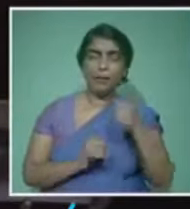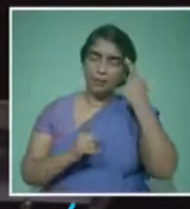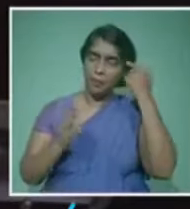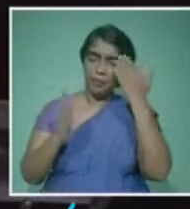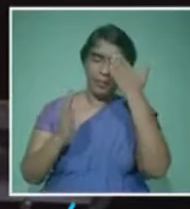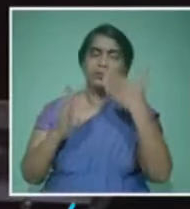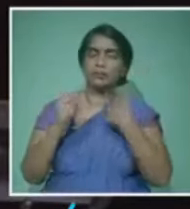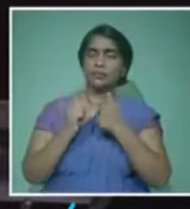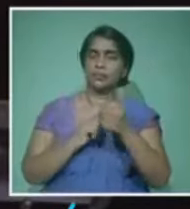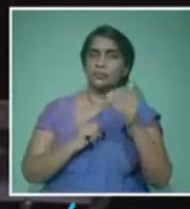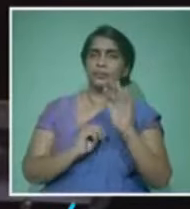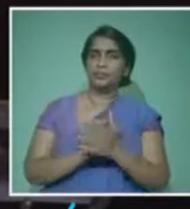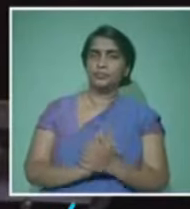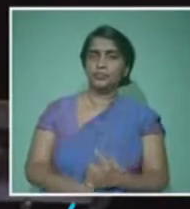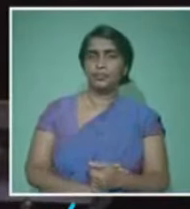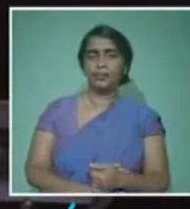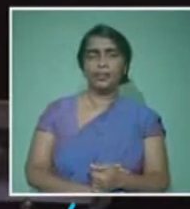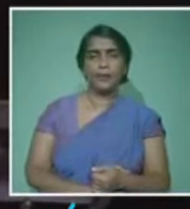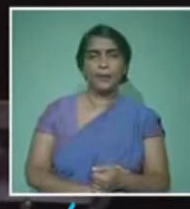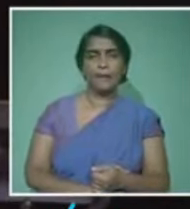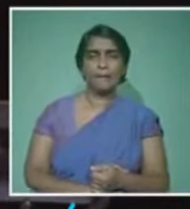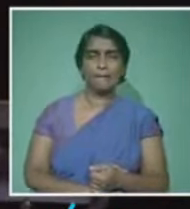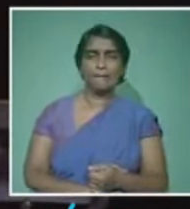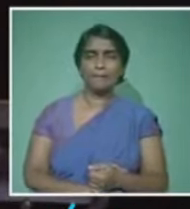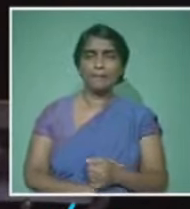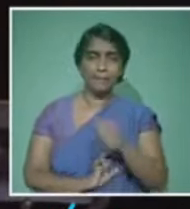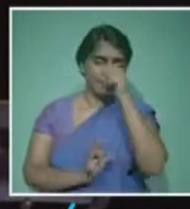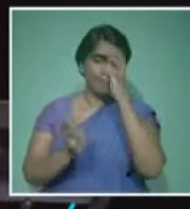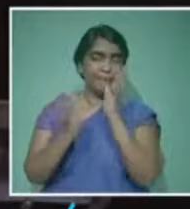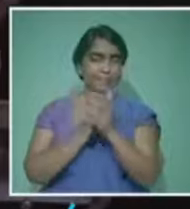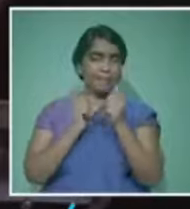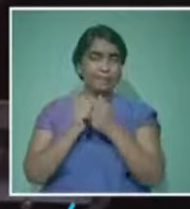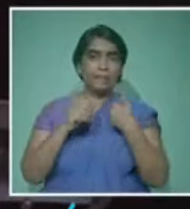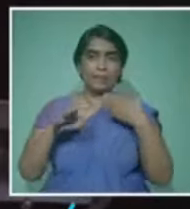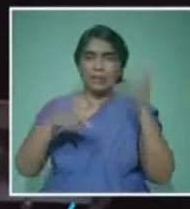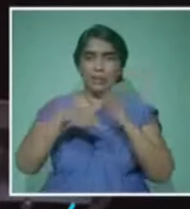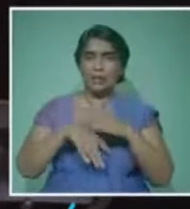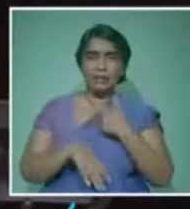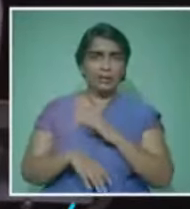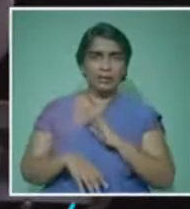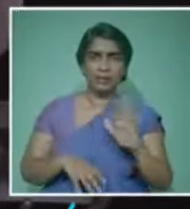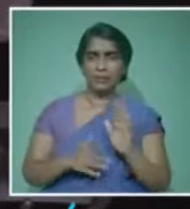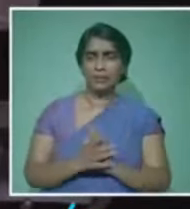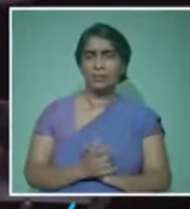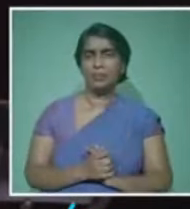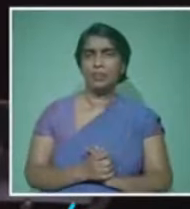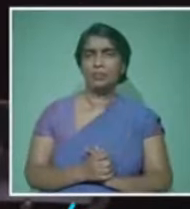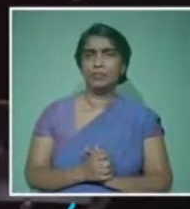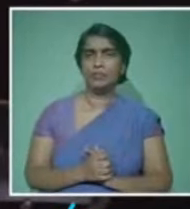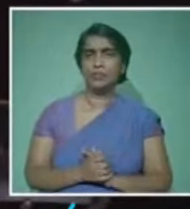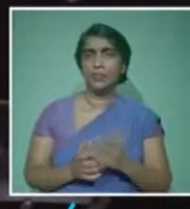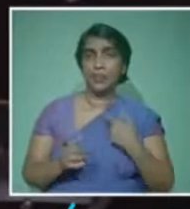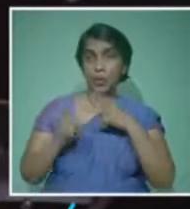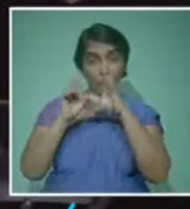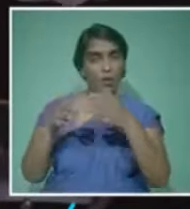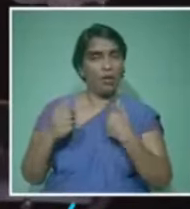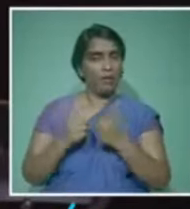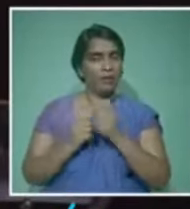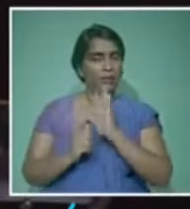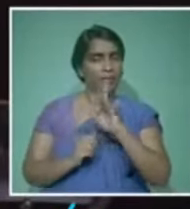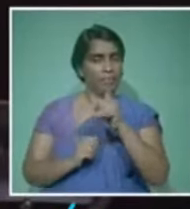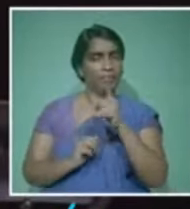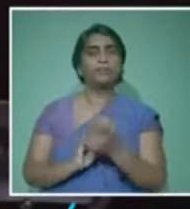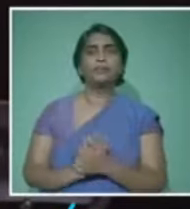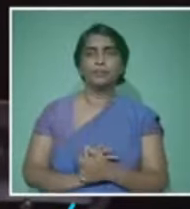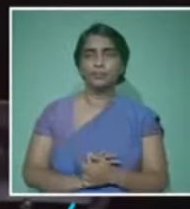ගන්න කියලා මම ඉල්ලනවා. පියවර ගන්න පුළුවන් ඔබතුමා මේ යෝජනාව ගෙනාවා. ඔක්කොල්ල කෑම වලට ගෑවිච්චාය නෙමෙයි. ඔබතුමා මේ යෝජනාව ගෙනෙන්න. අපි එතෙන්ට ගේන්න හදන්න එපා. මොකද